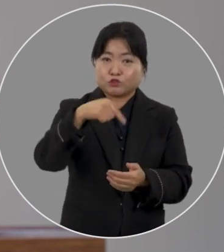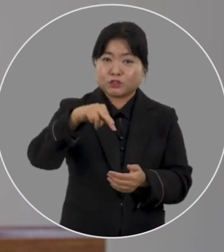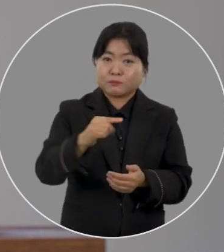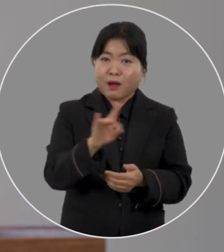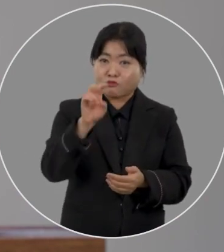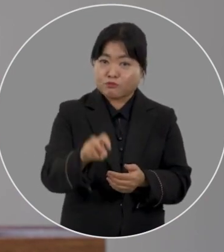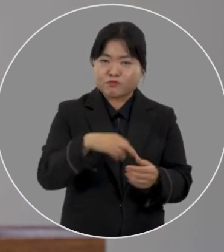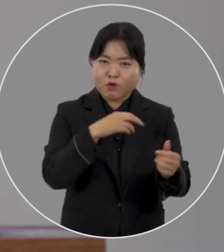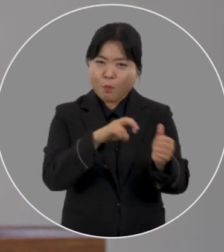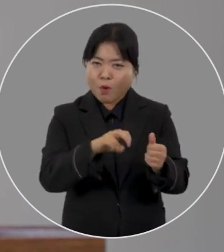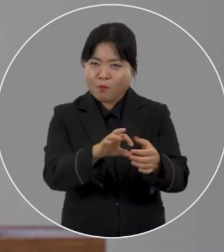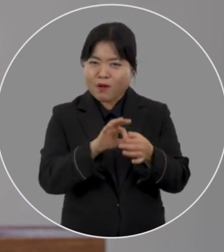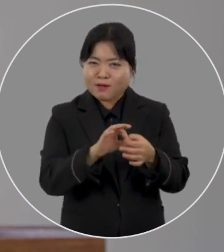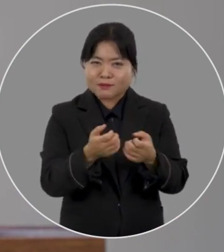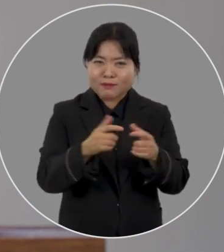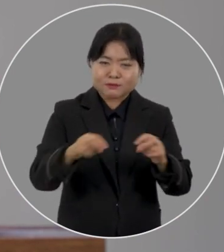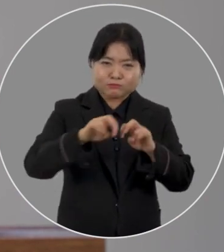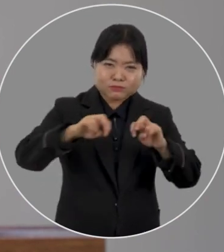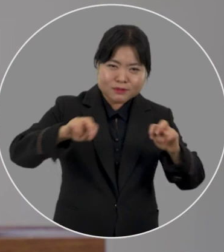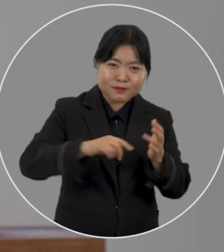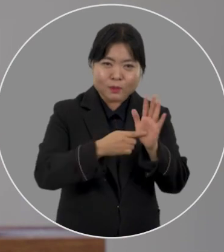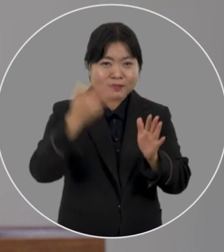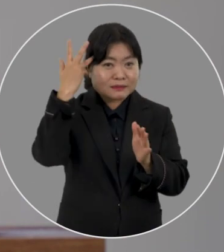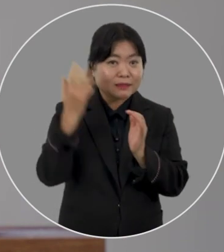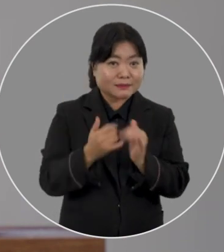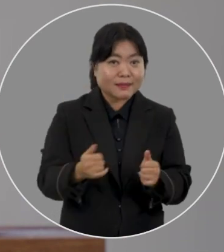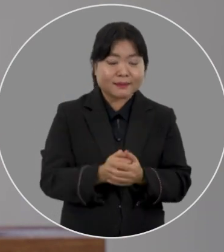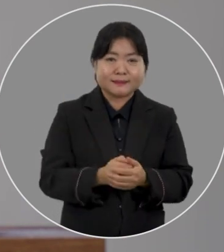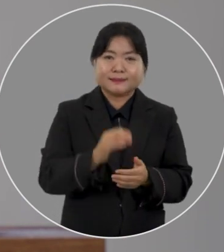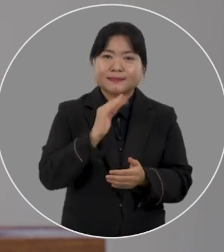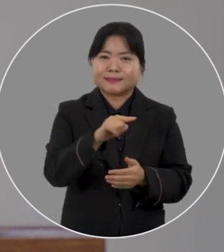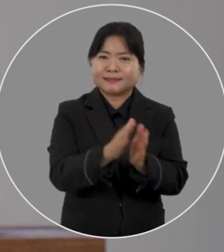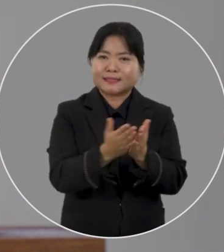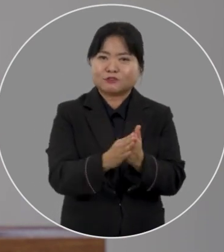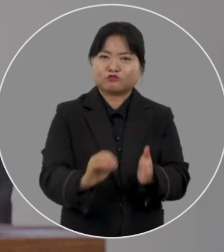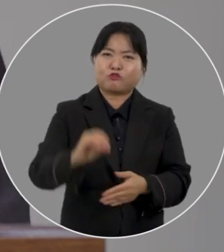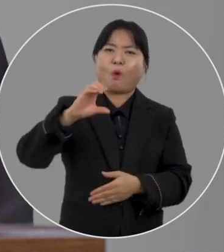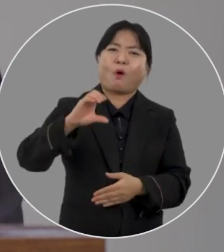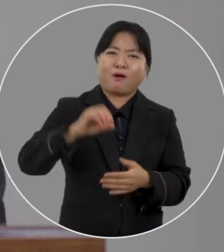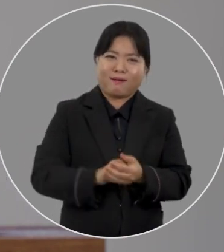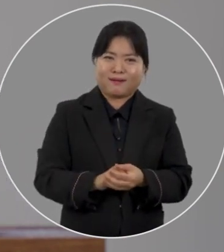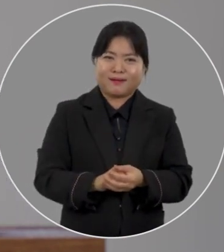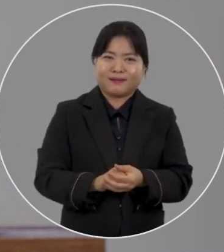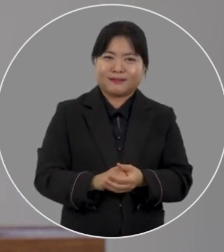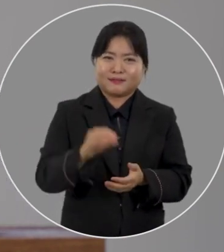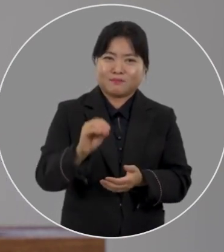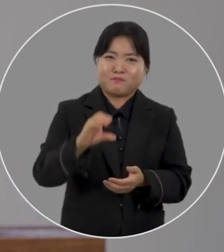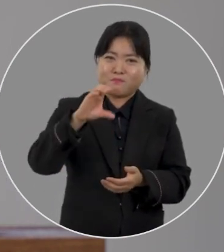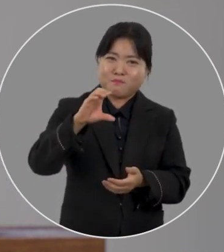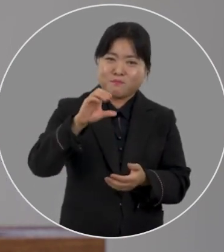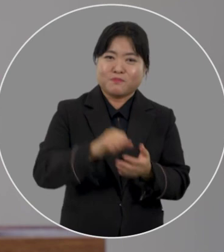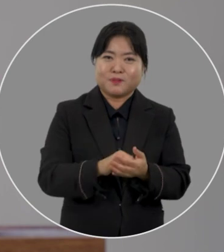혐오에 관련해서 여러 가지 이제 분석을 내놓은 철학자인데 사실 좀 책이 굉장히 두꺼워요. 네. 두껍고